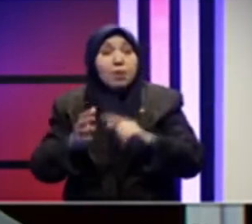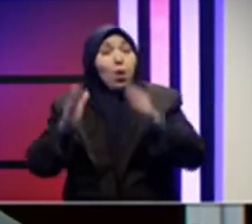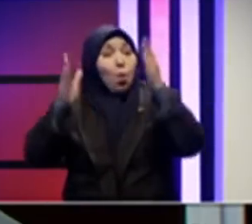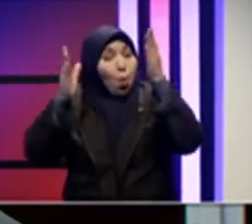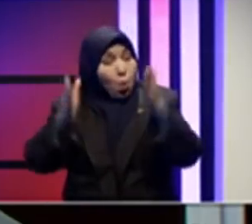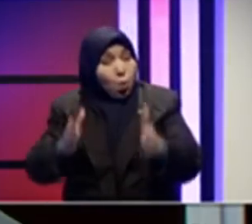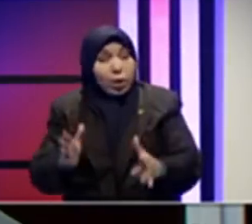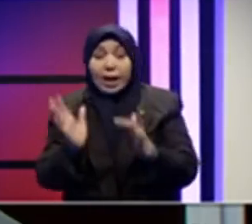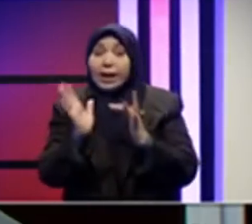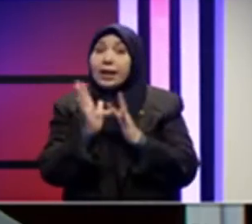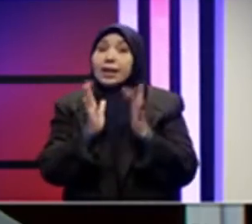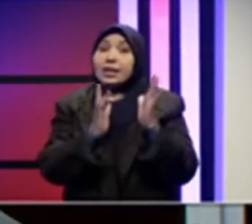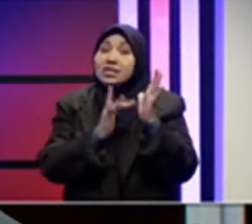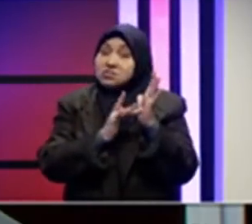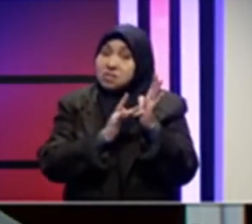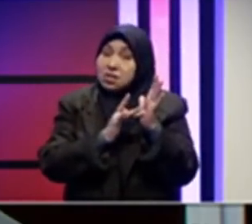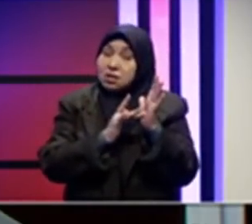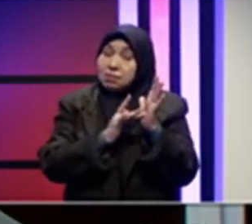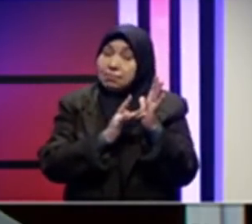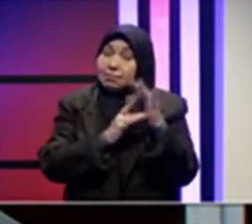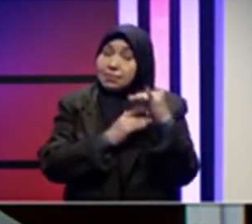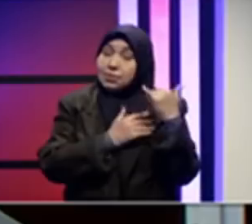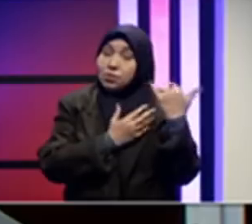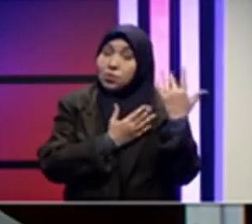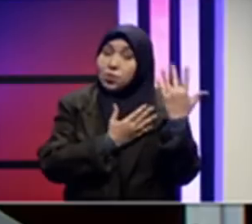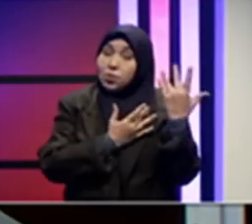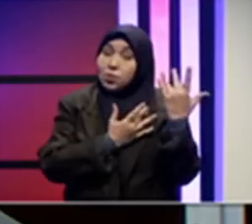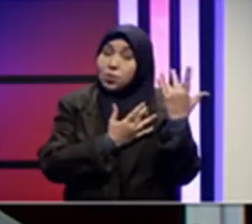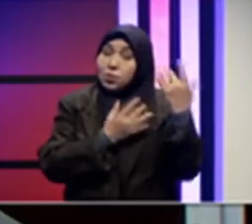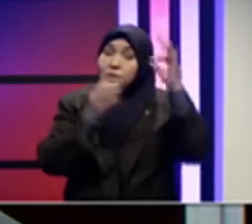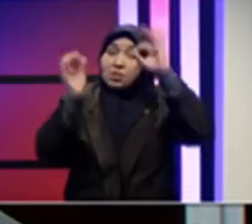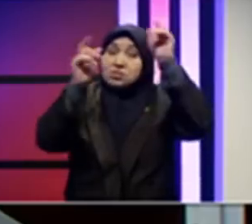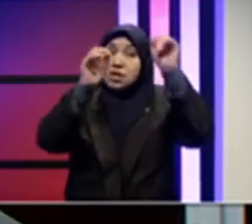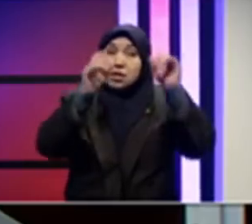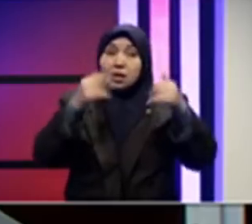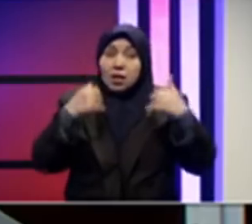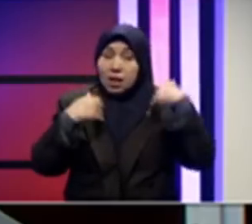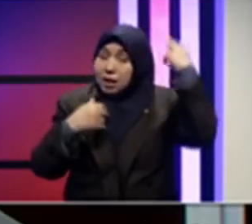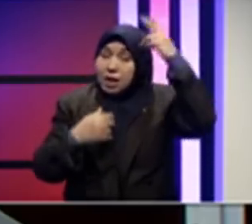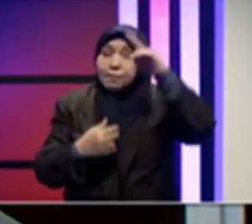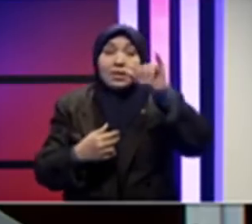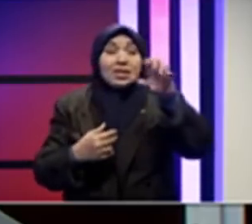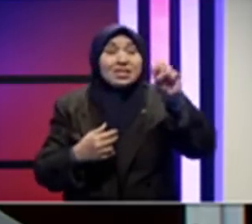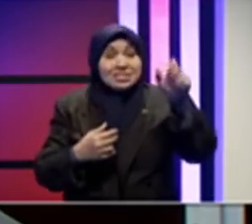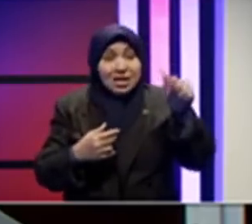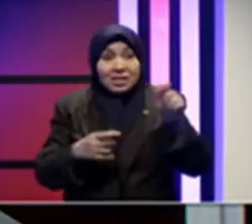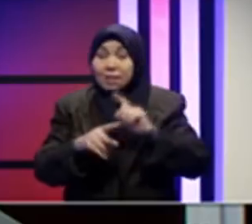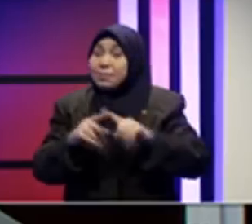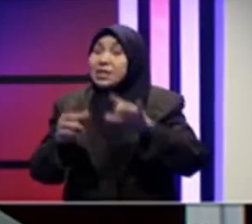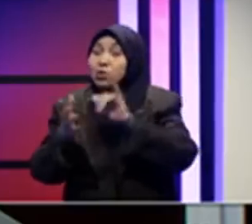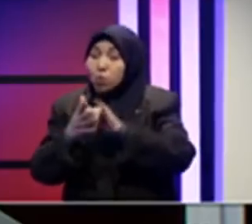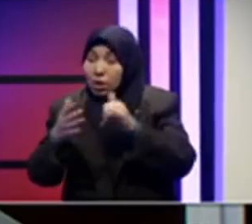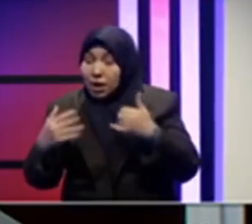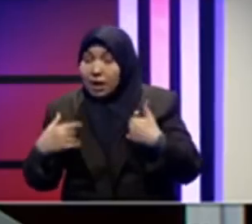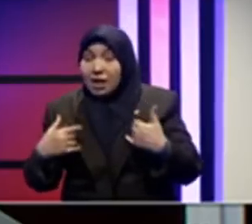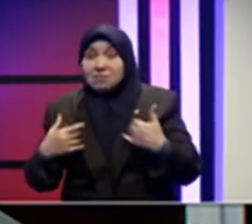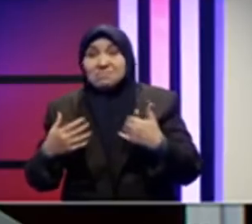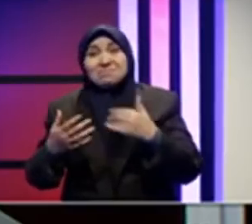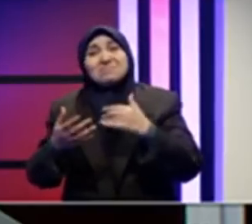orang-orang Kristian mereka menanti perhiasan paling indah mereka adalah Nabi Isa. Ya, tetapi itu adalah dianggap sebagai